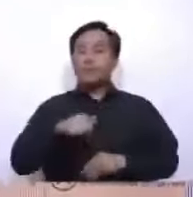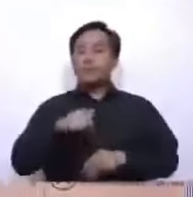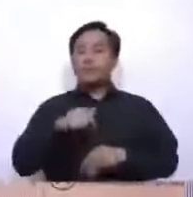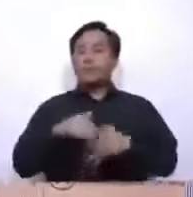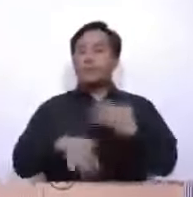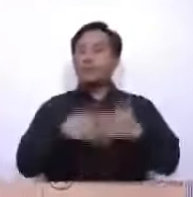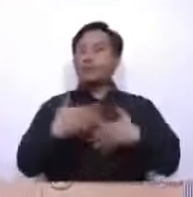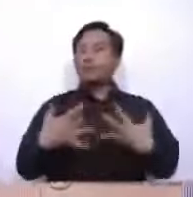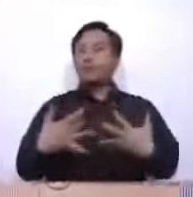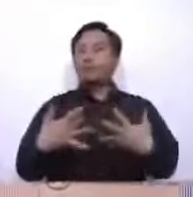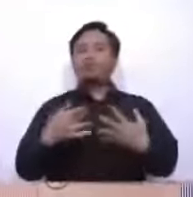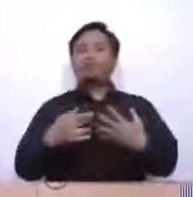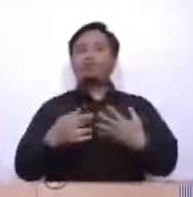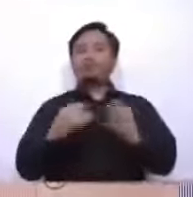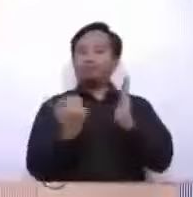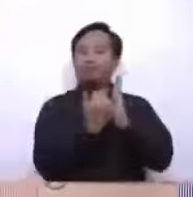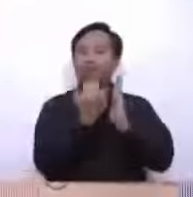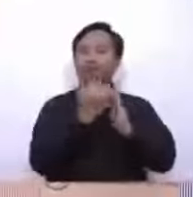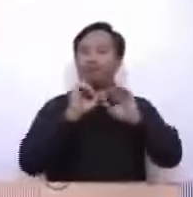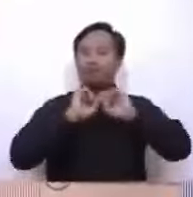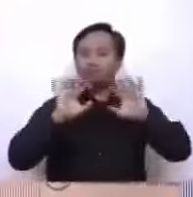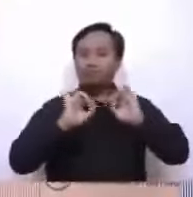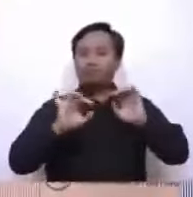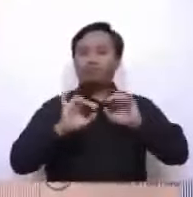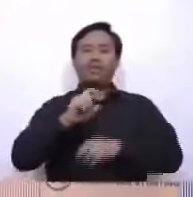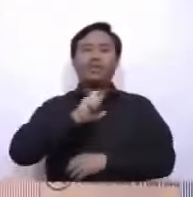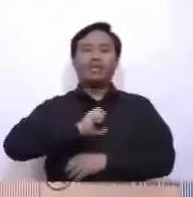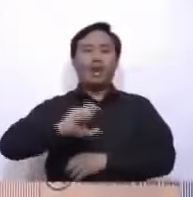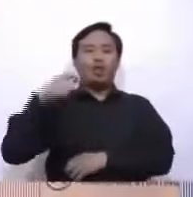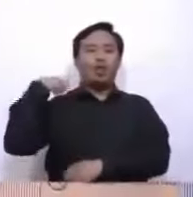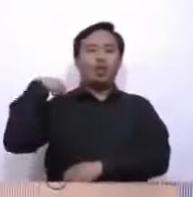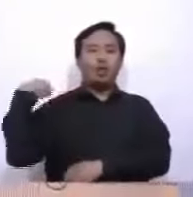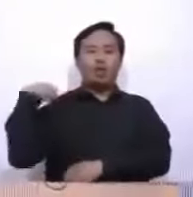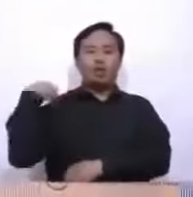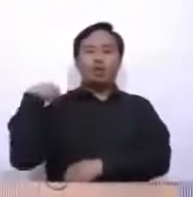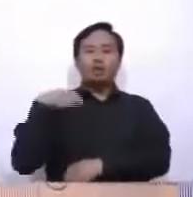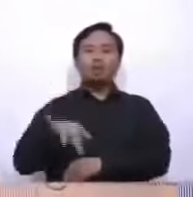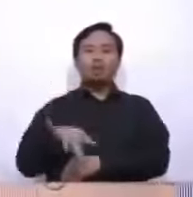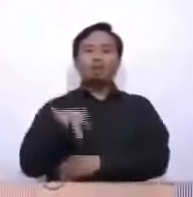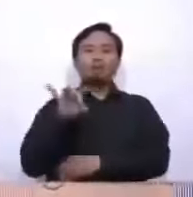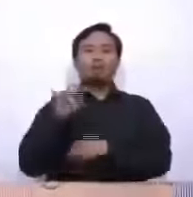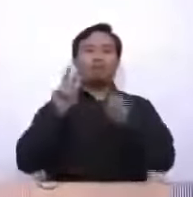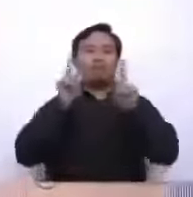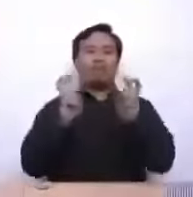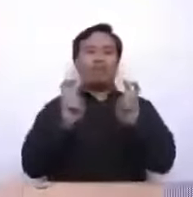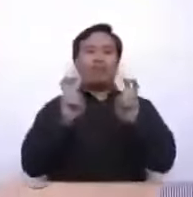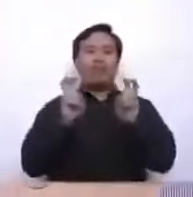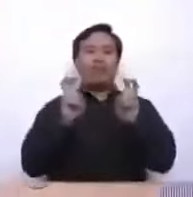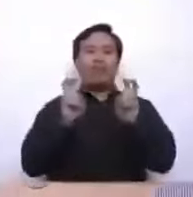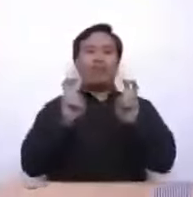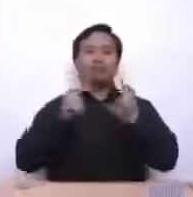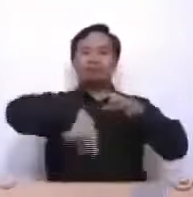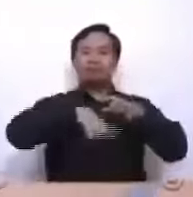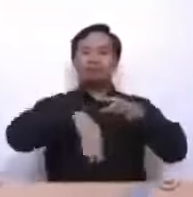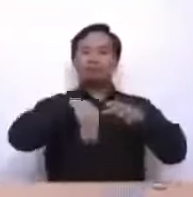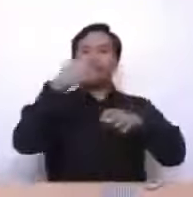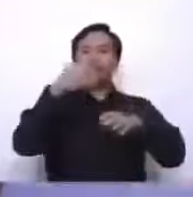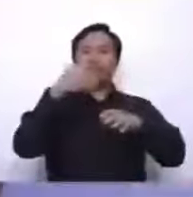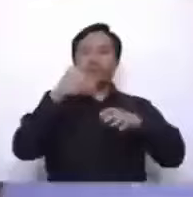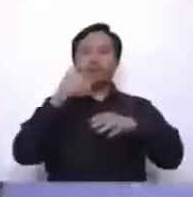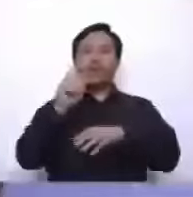akan memberitahukan aturannya. Calon gubernur akan mengambil kode subtema di dalam wadah kaca yang ada